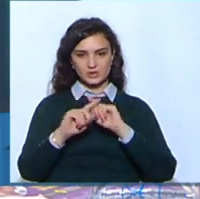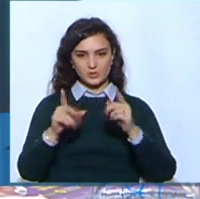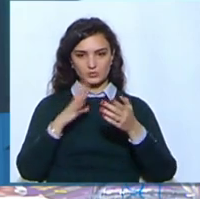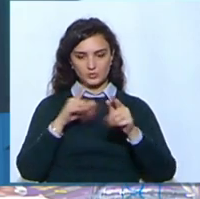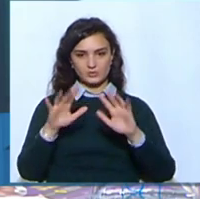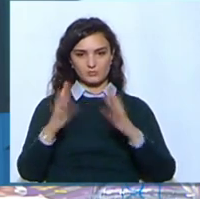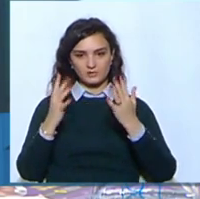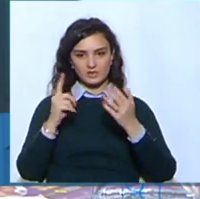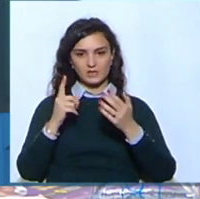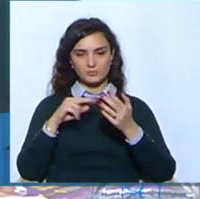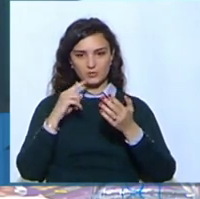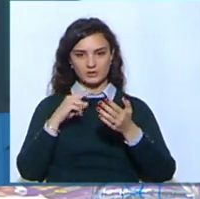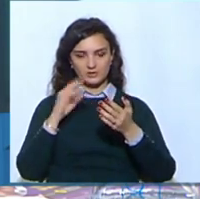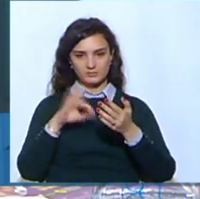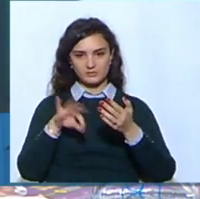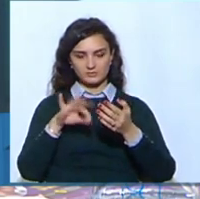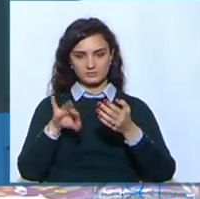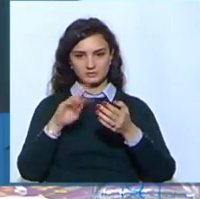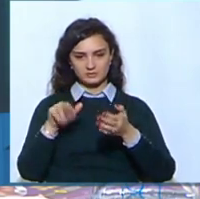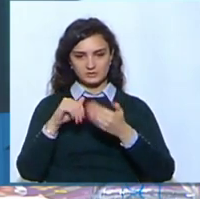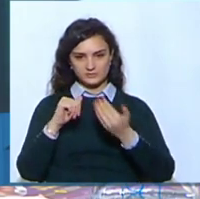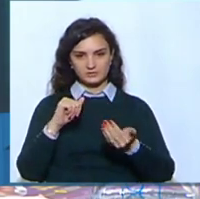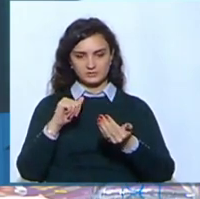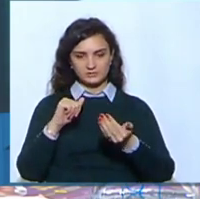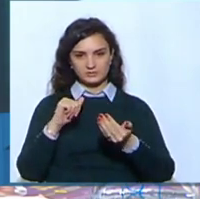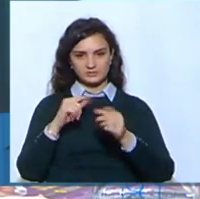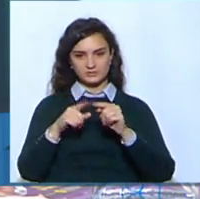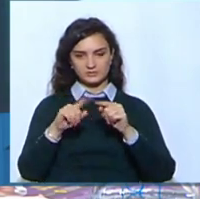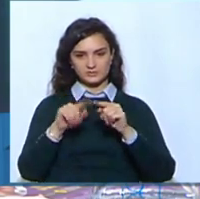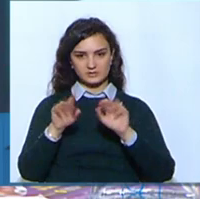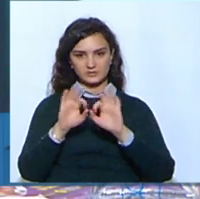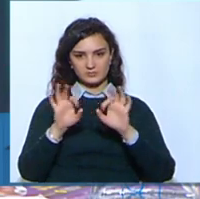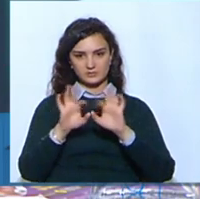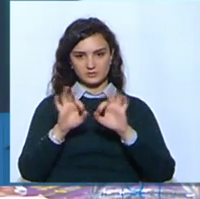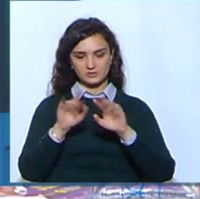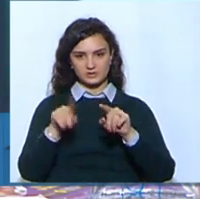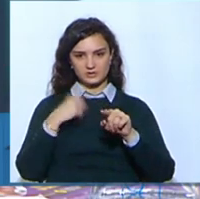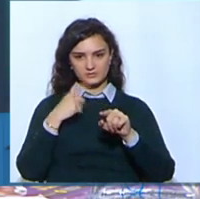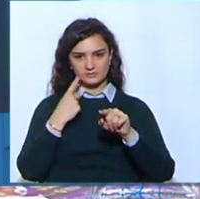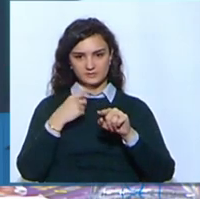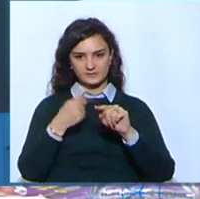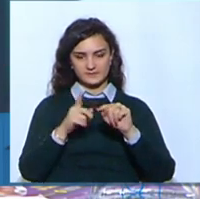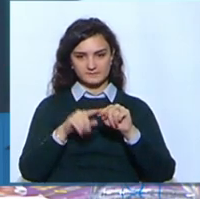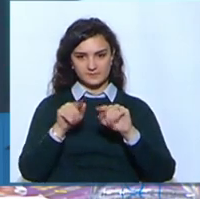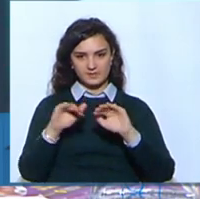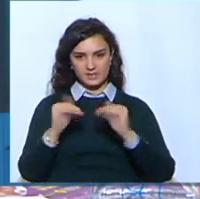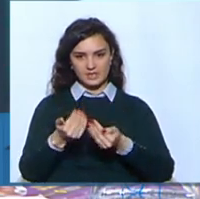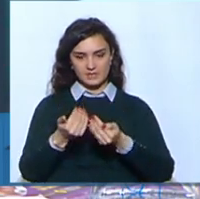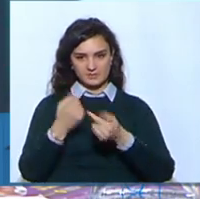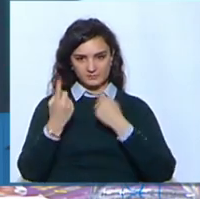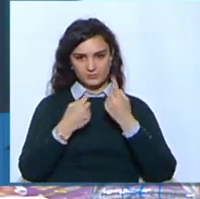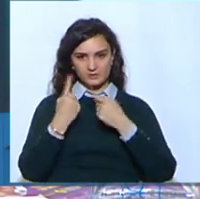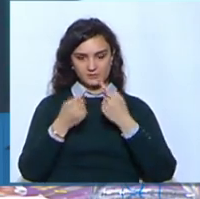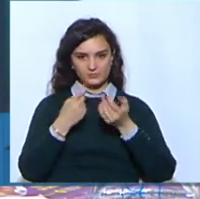ეს მოვლენა, რატომ გამახვილდა ყურადღება და თქვენ გარკვეულწილად თქვენ საუბარში ეს ახსენით, იმიტომ რომ აქამდე ნაკლებად